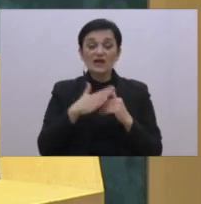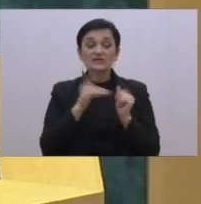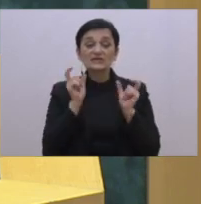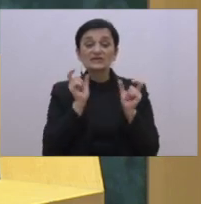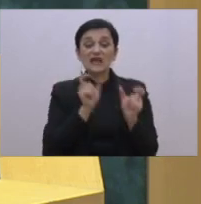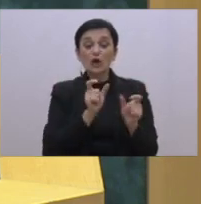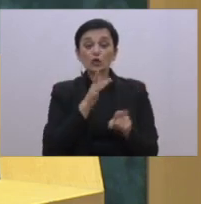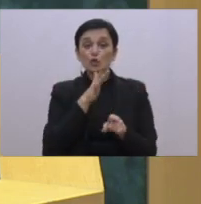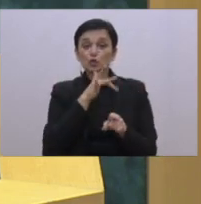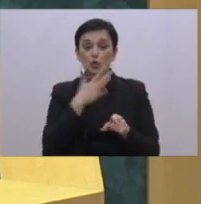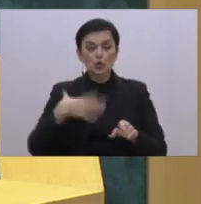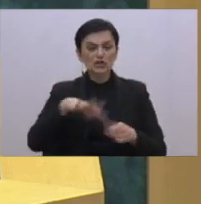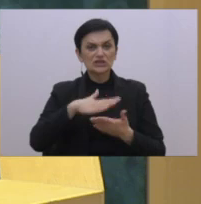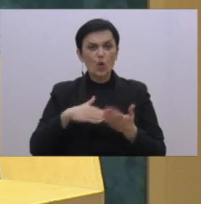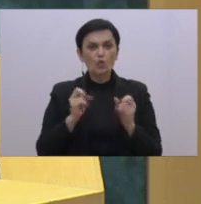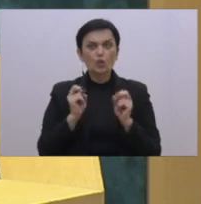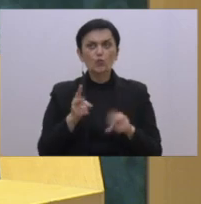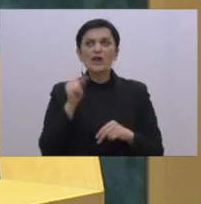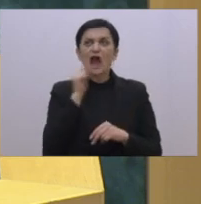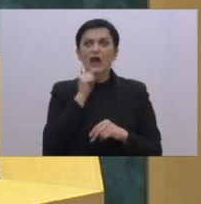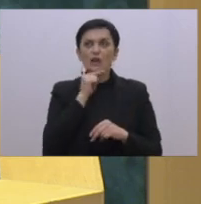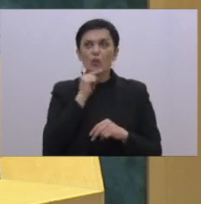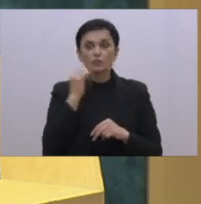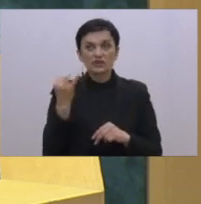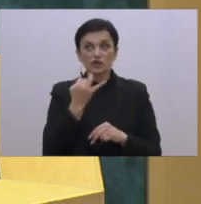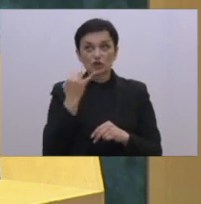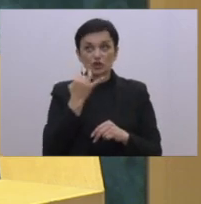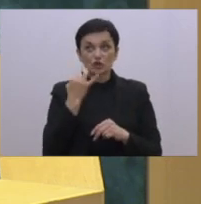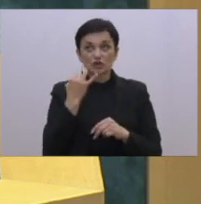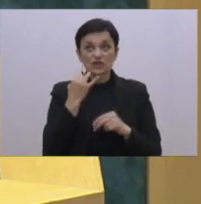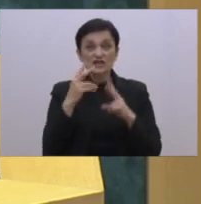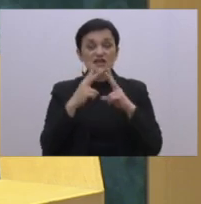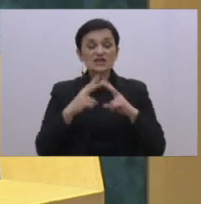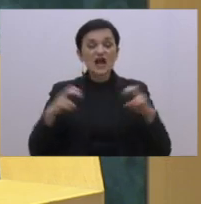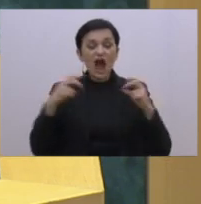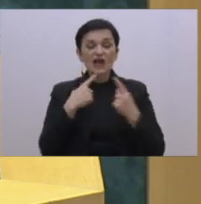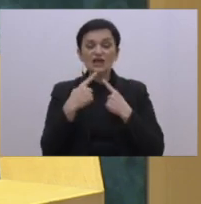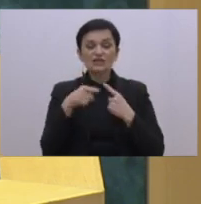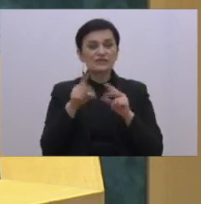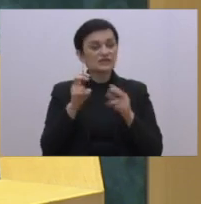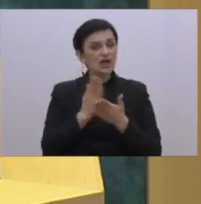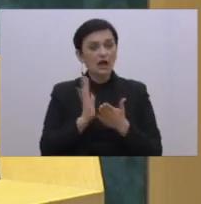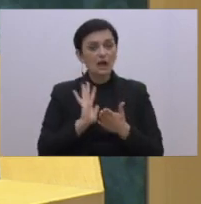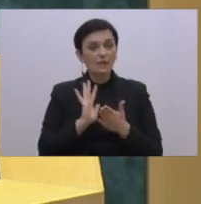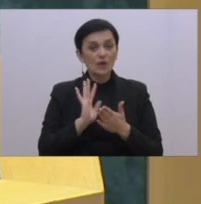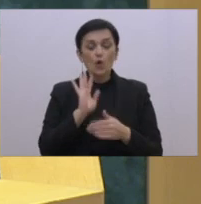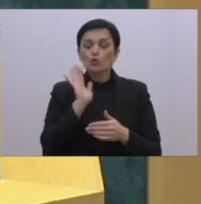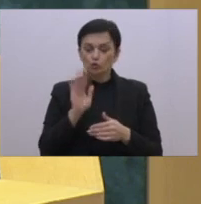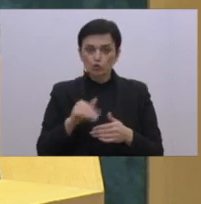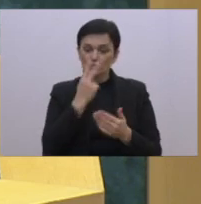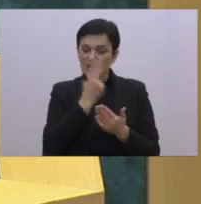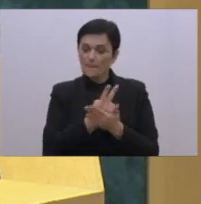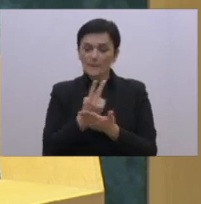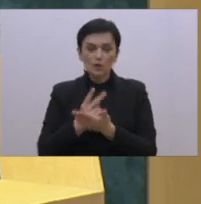დროს საქართველოს უსაფრთხოება და ეკონომიკური ინტერესები განხილულ საგანს არ წარმოადგენს. თუმცა, მიუხედავად